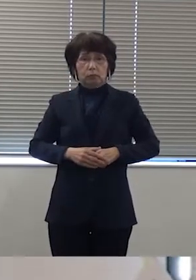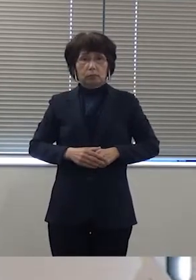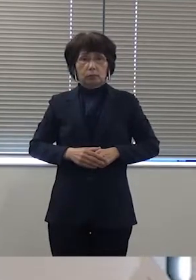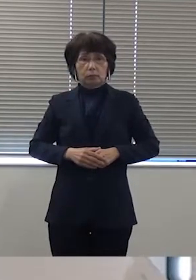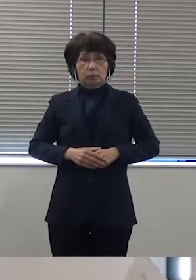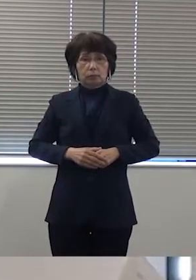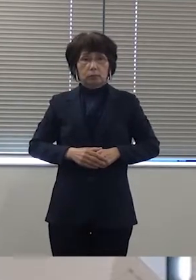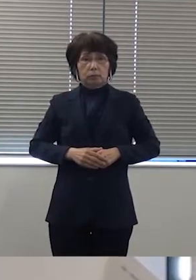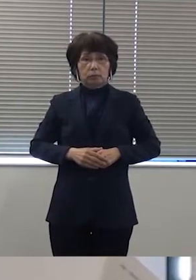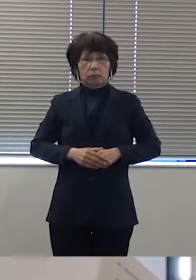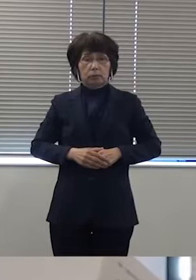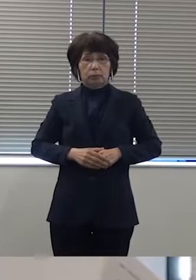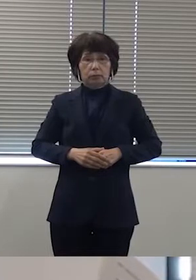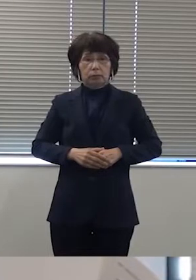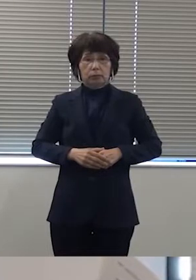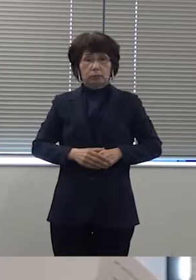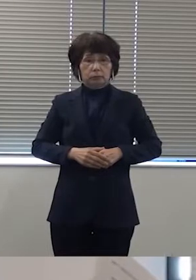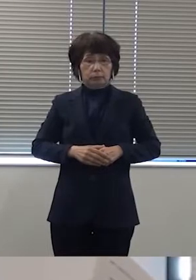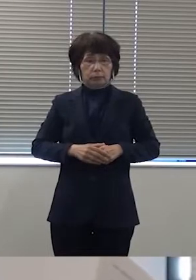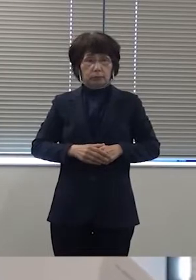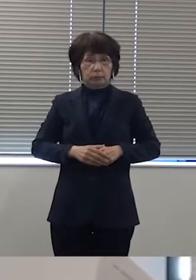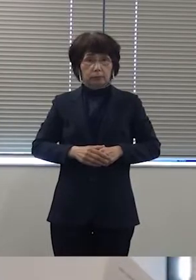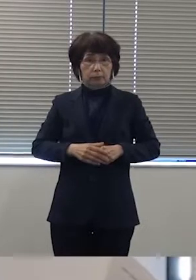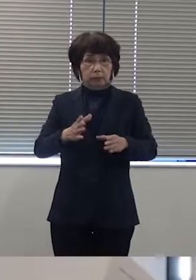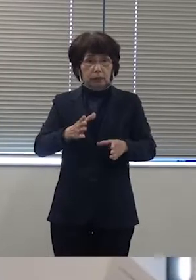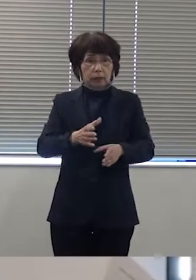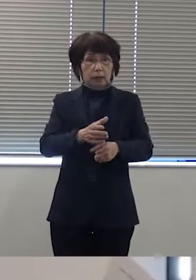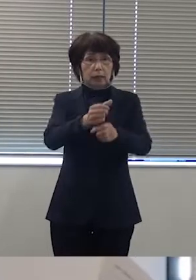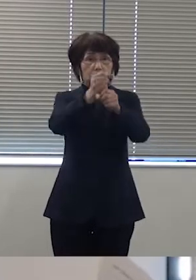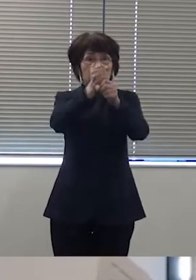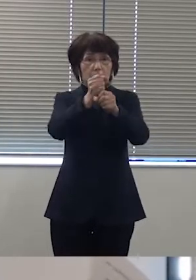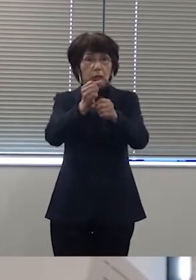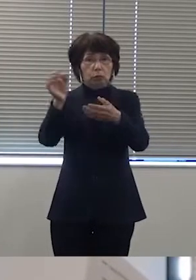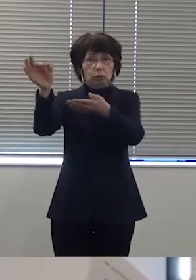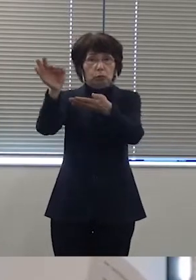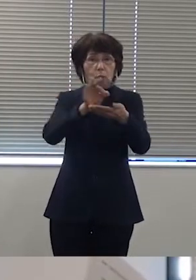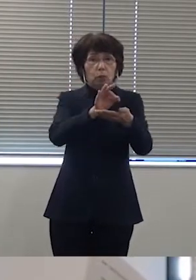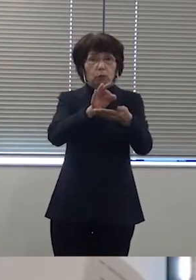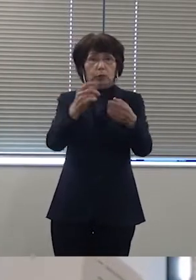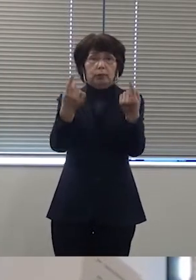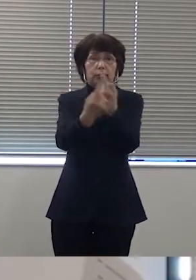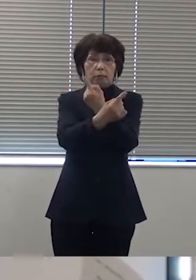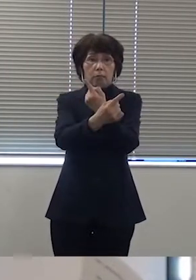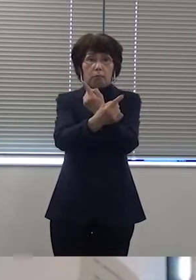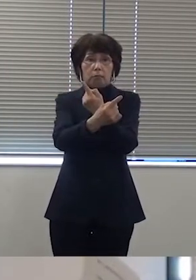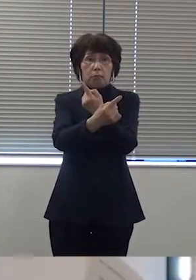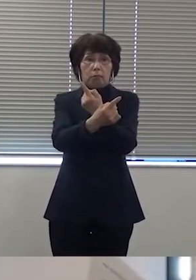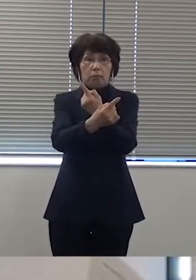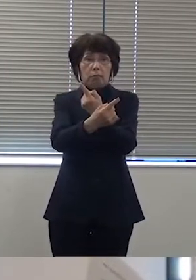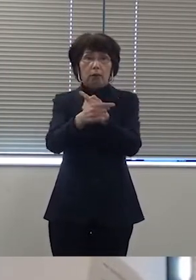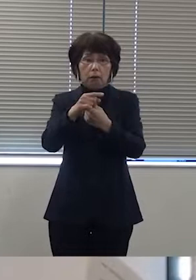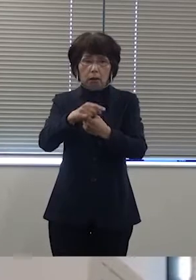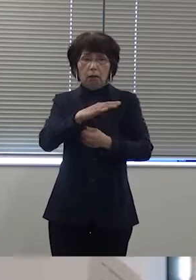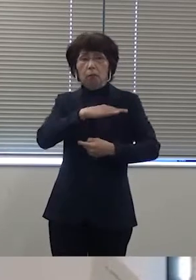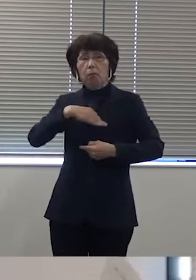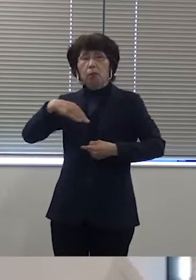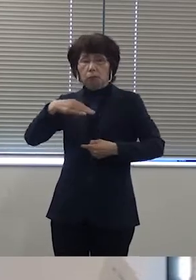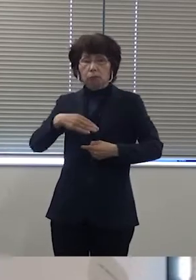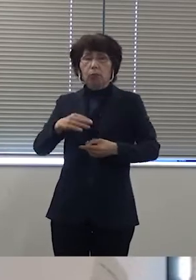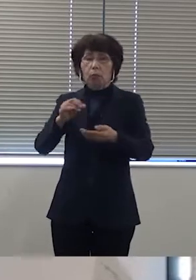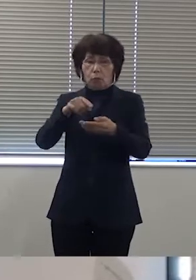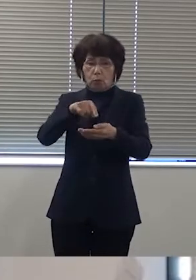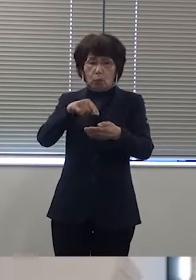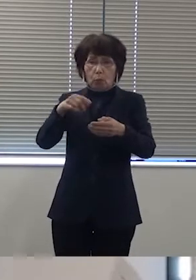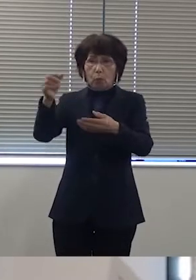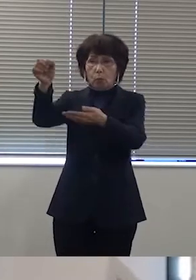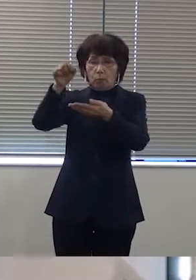にありますように一括交付金化されます。我々としては非常に使いやすくなりますので、そういう意味で